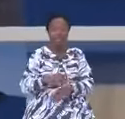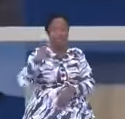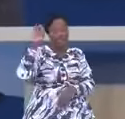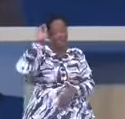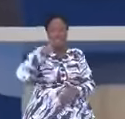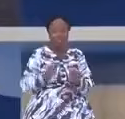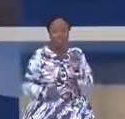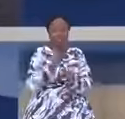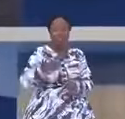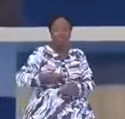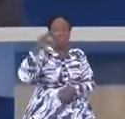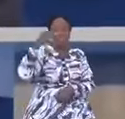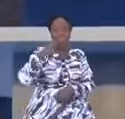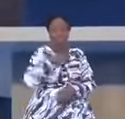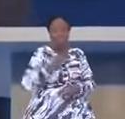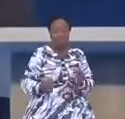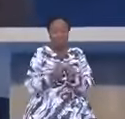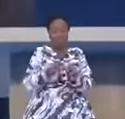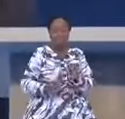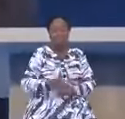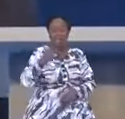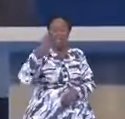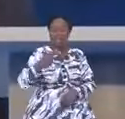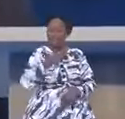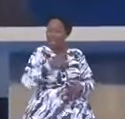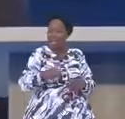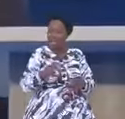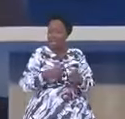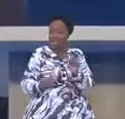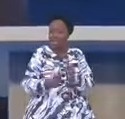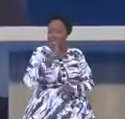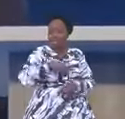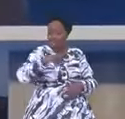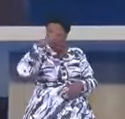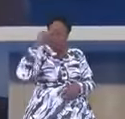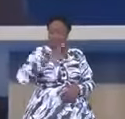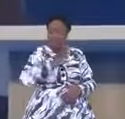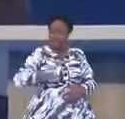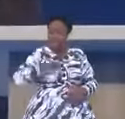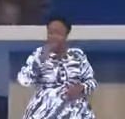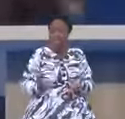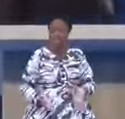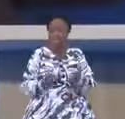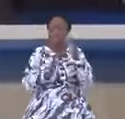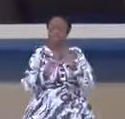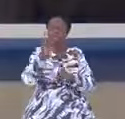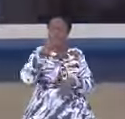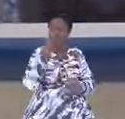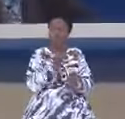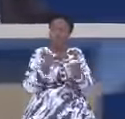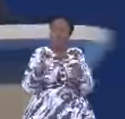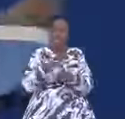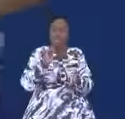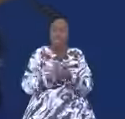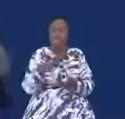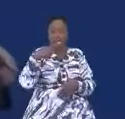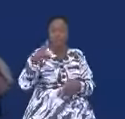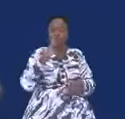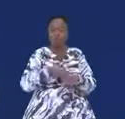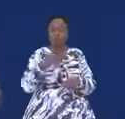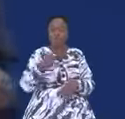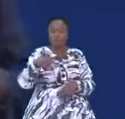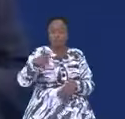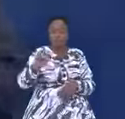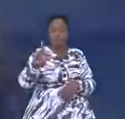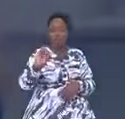et parce que christ est élevé comme ce serpent sur la perche ce soir tu